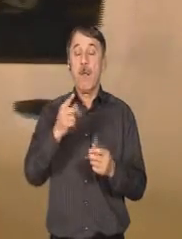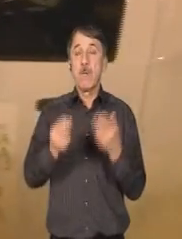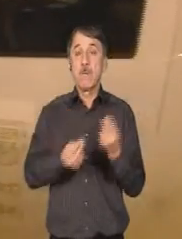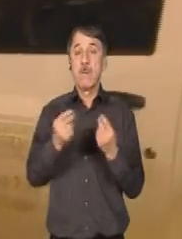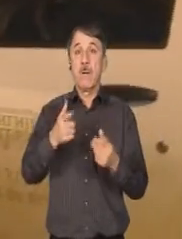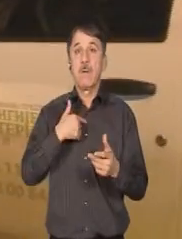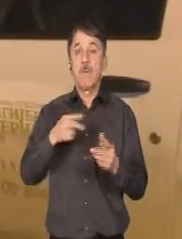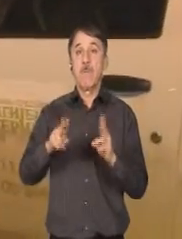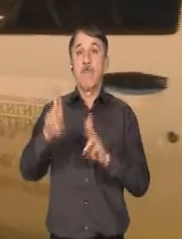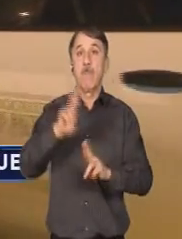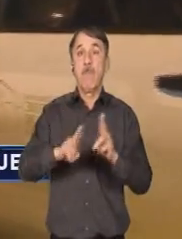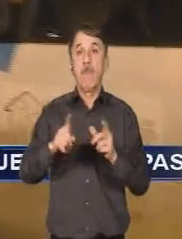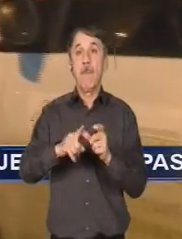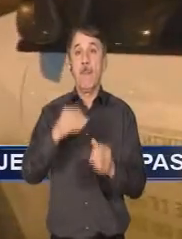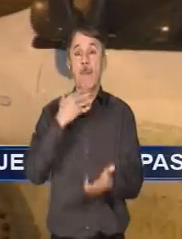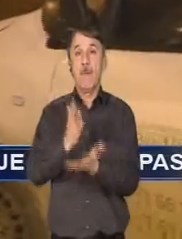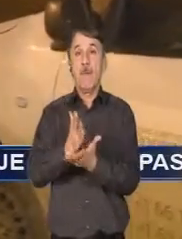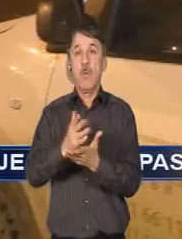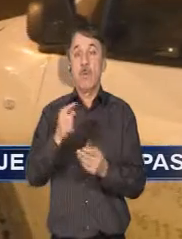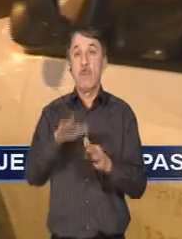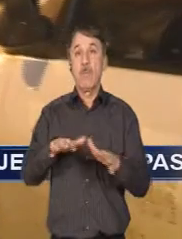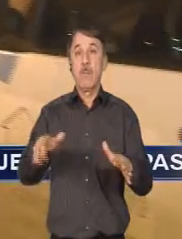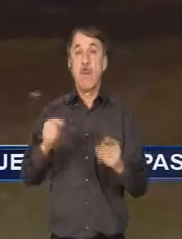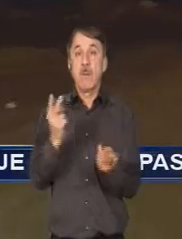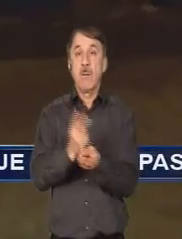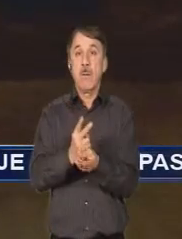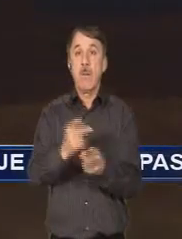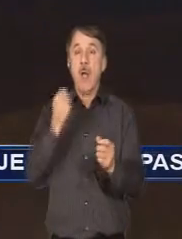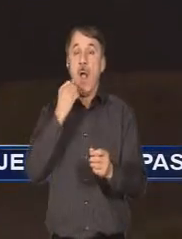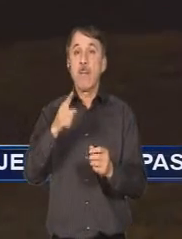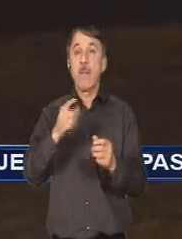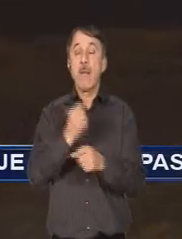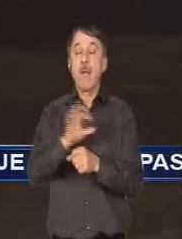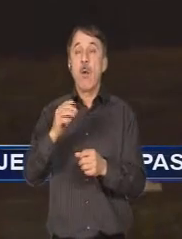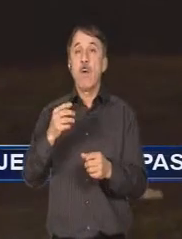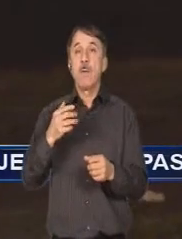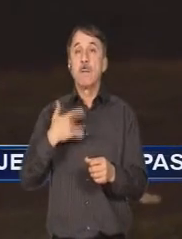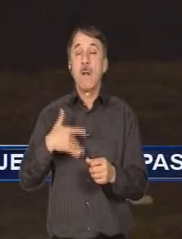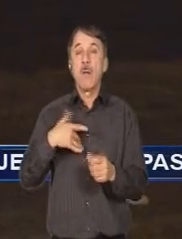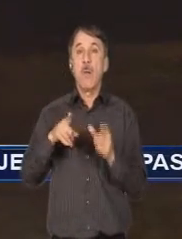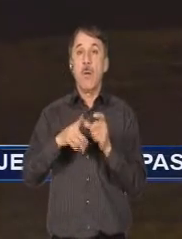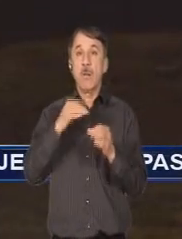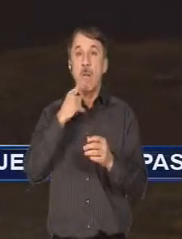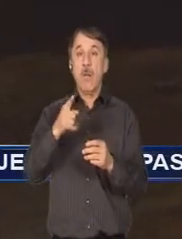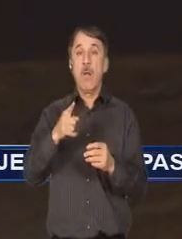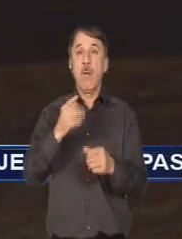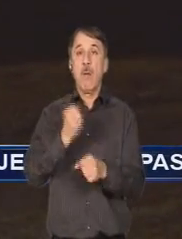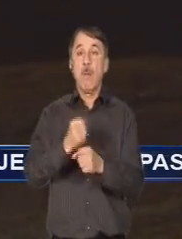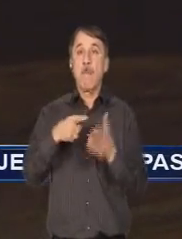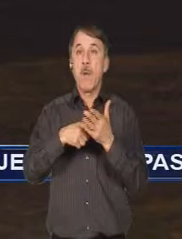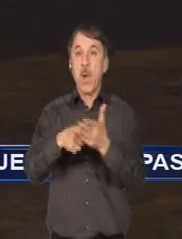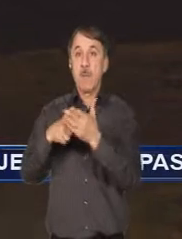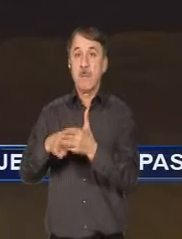sterilisanje, vakcinisanje i vraćanje jedinki na lokaciju sa koje su uzete. Kako kažu u zoohigijeni, na ulice se vraćaju samo psi koji